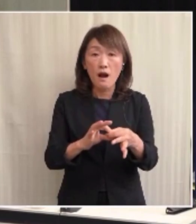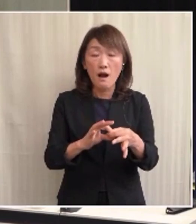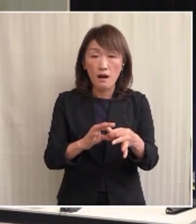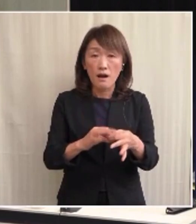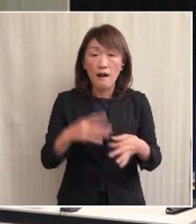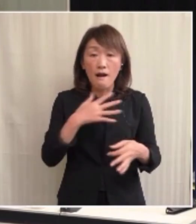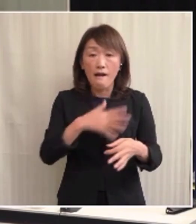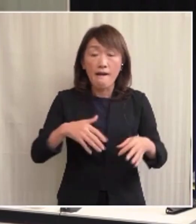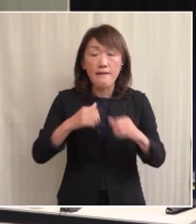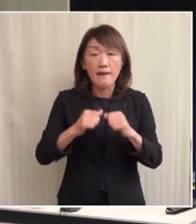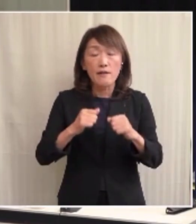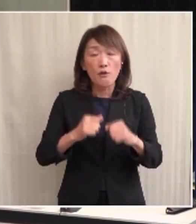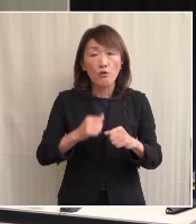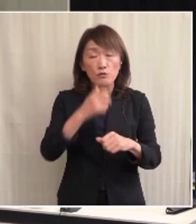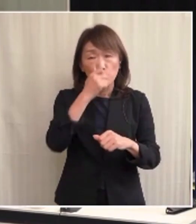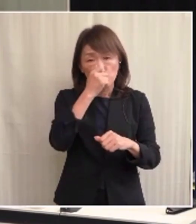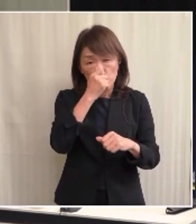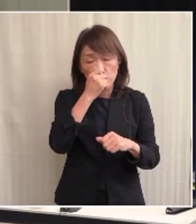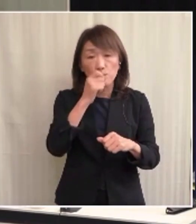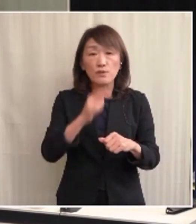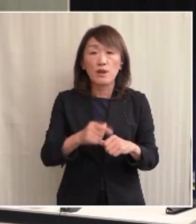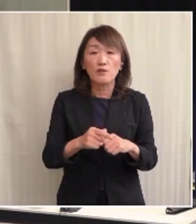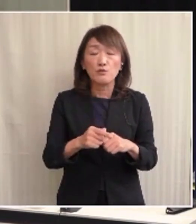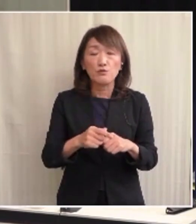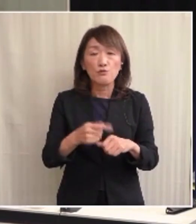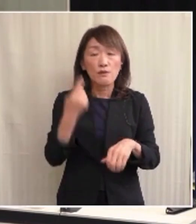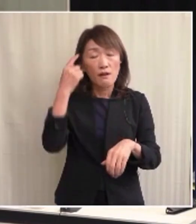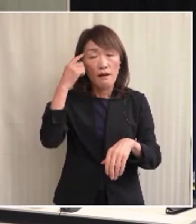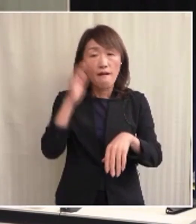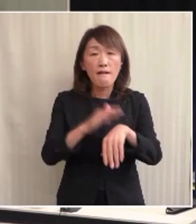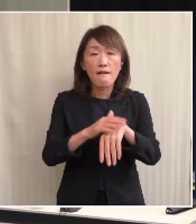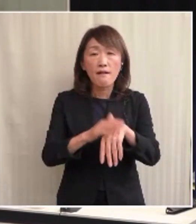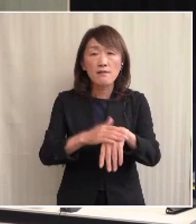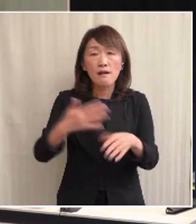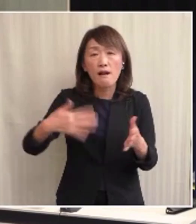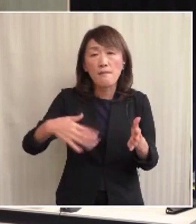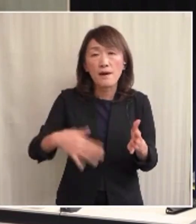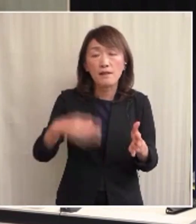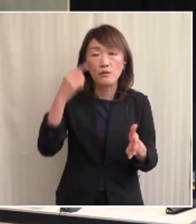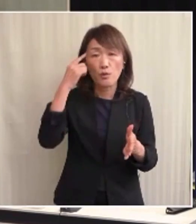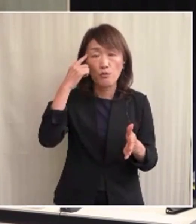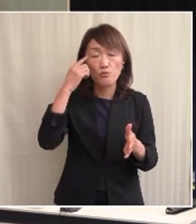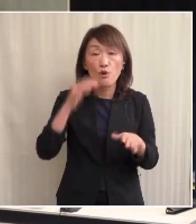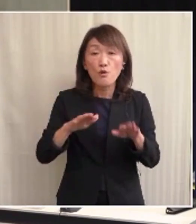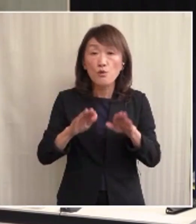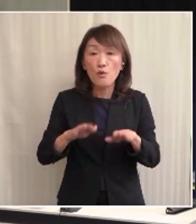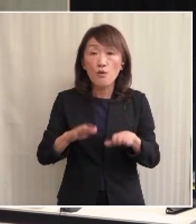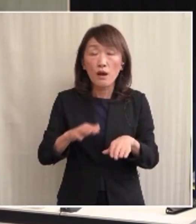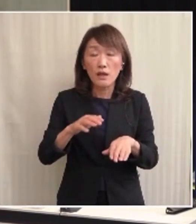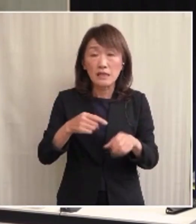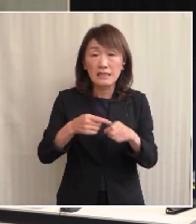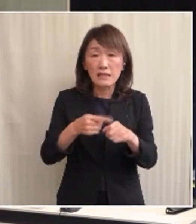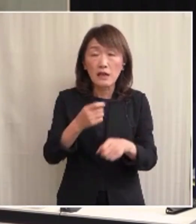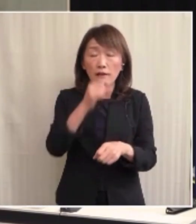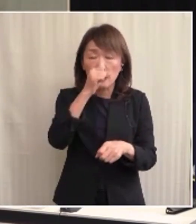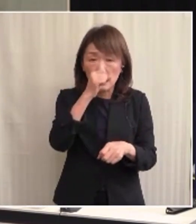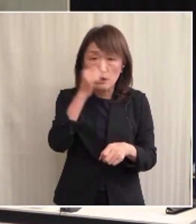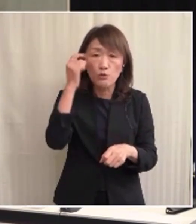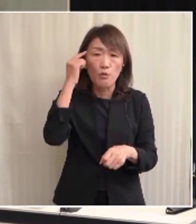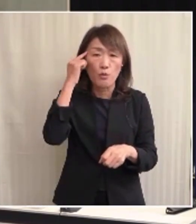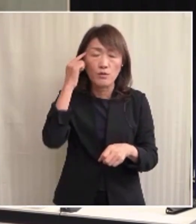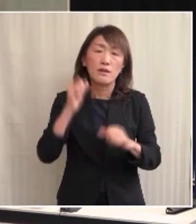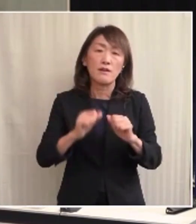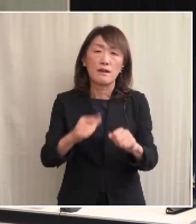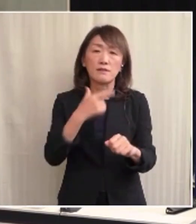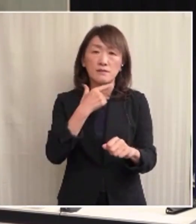健康という切り口でのラインナップがですね、十分じゃないなというふうに思ってますので、今回をいいきっかけに今後もやっていきたいなと見て